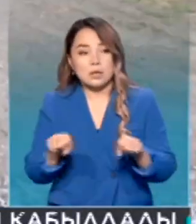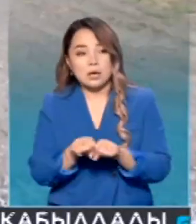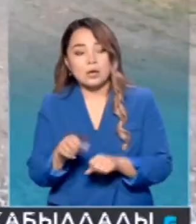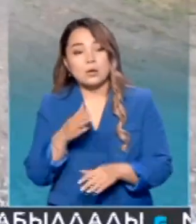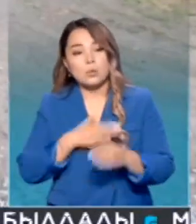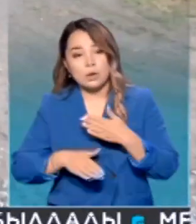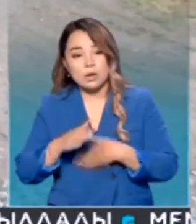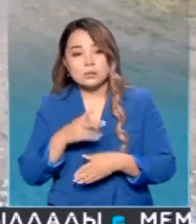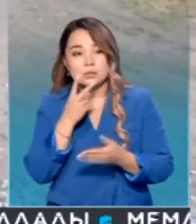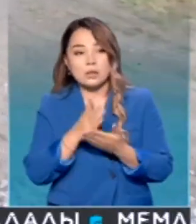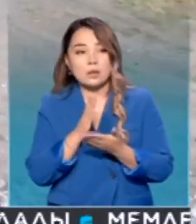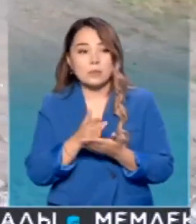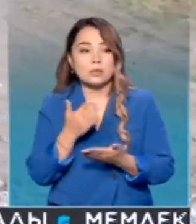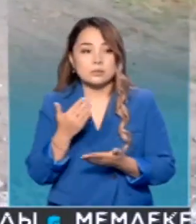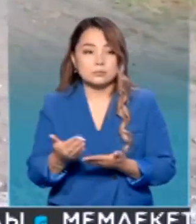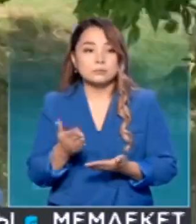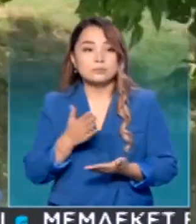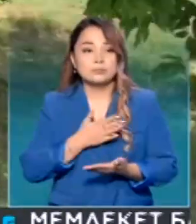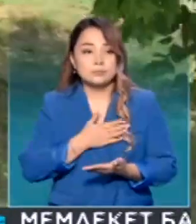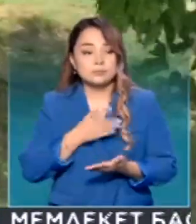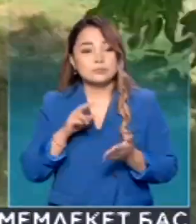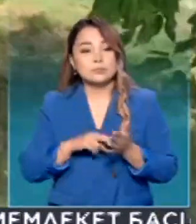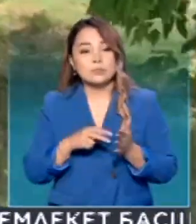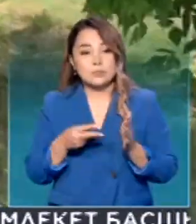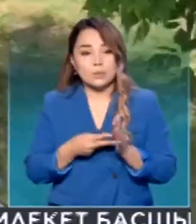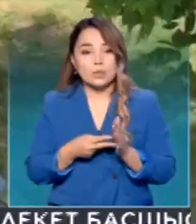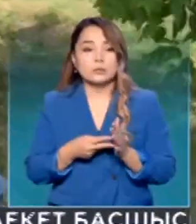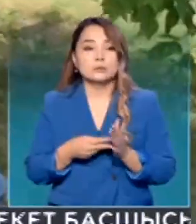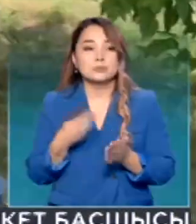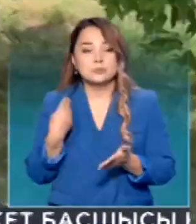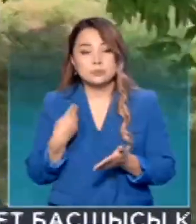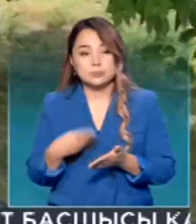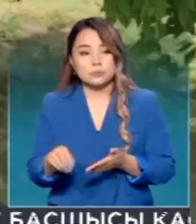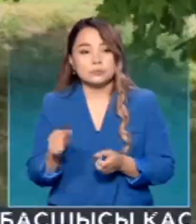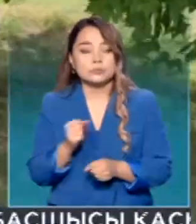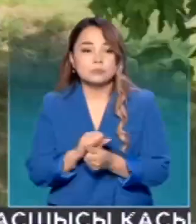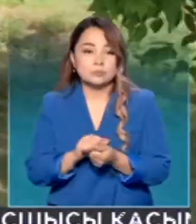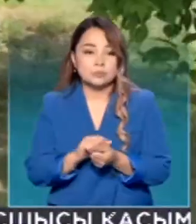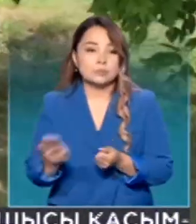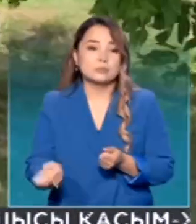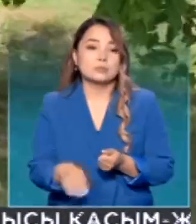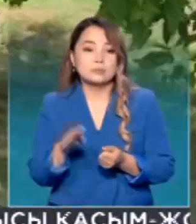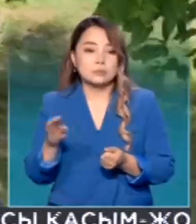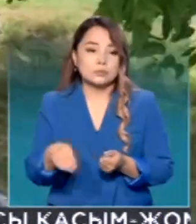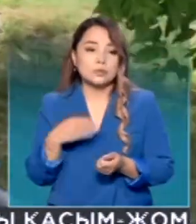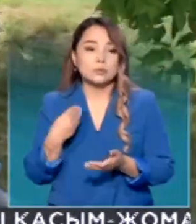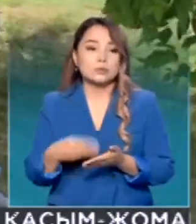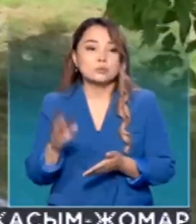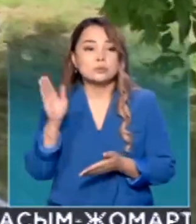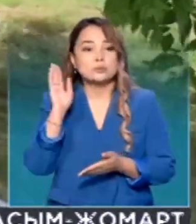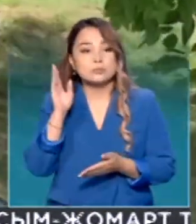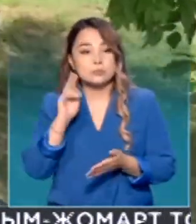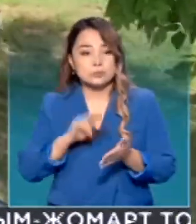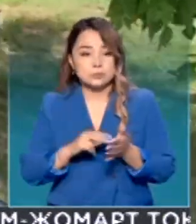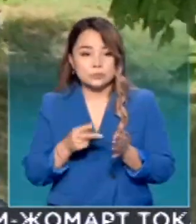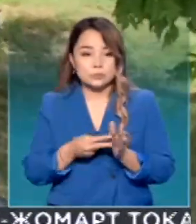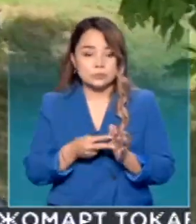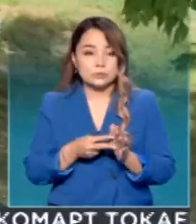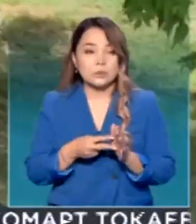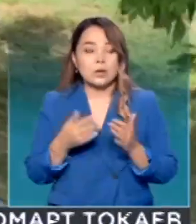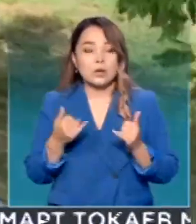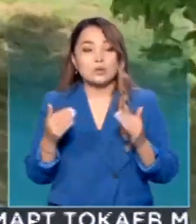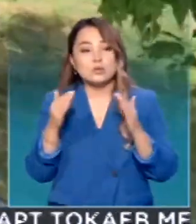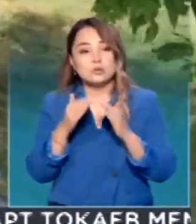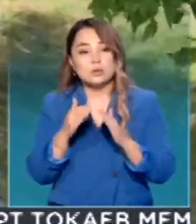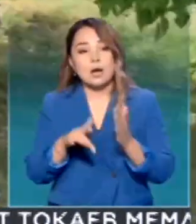қуанышында шек болмаған. Мы даже уже планировали покупать стиральный автомат. Біз автоматты кір жуғыш машина сатып алуды жоспарлай бастадық.